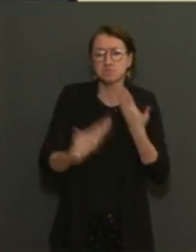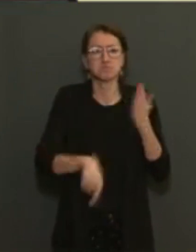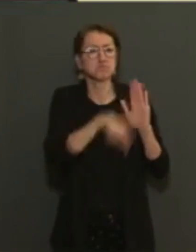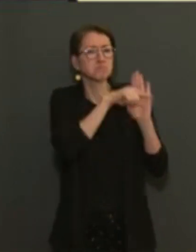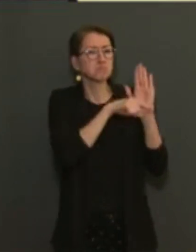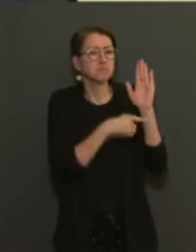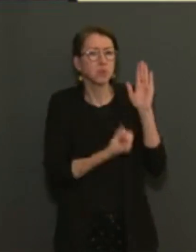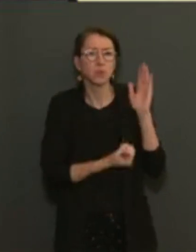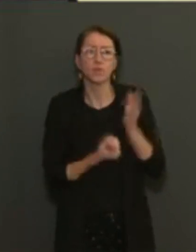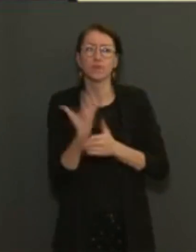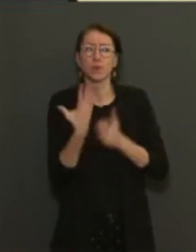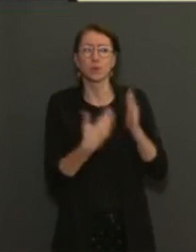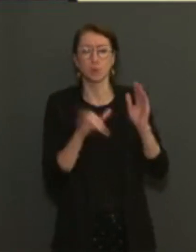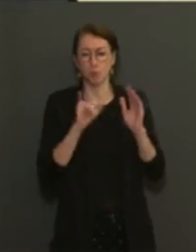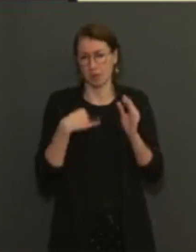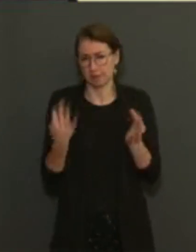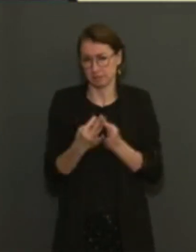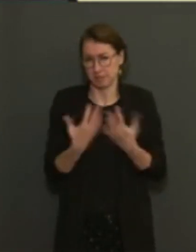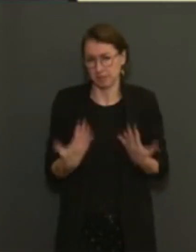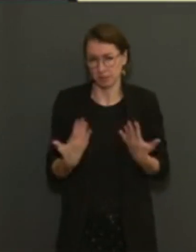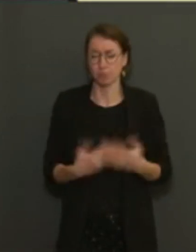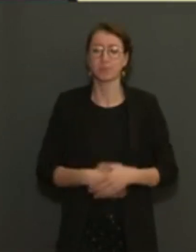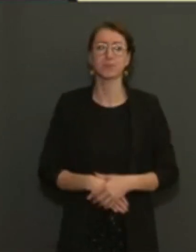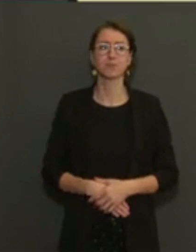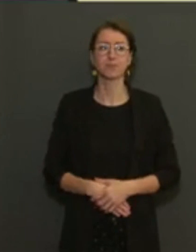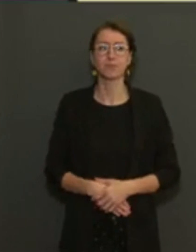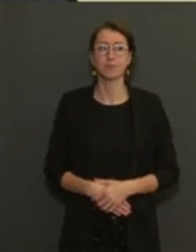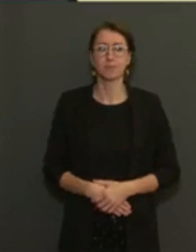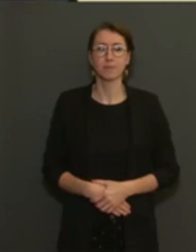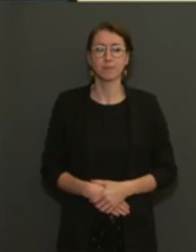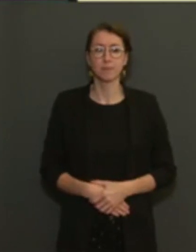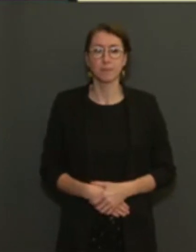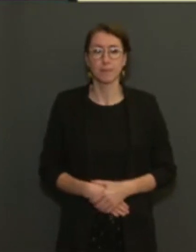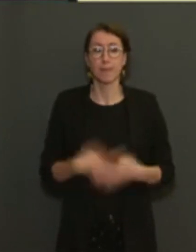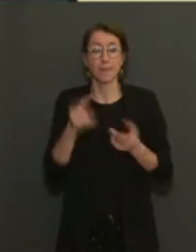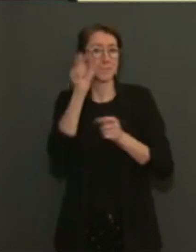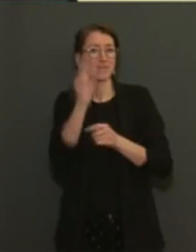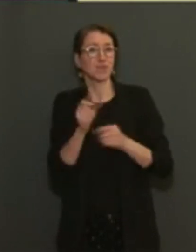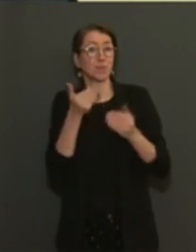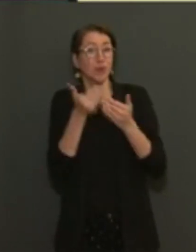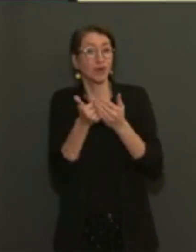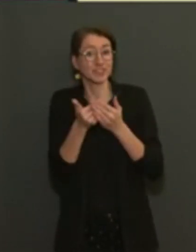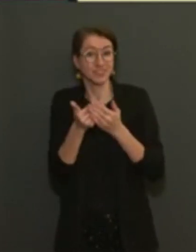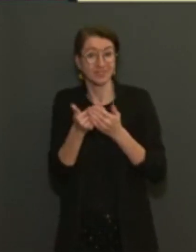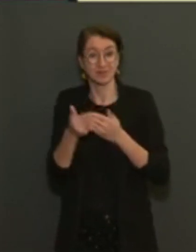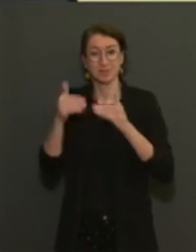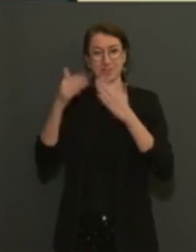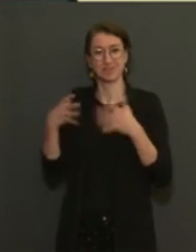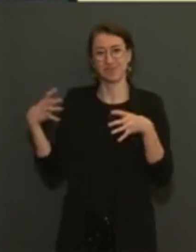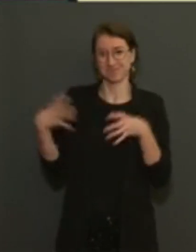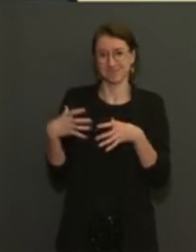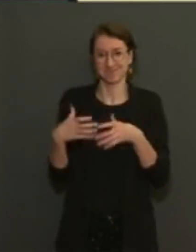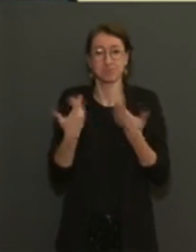ces contacts. Qu'est-ce qu'on peut faire avec ses proches? Mais bien sûr, avec les proches de votre foyer, vous avez des contacts normaux. Vous avez des